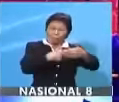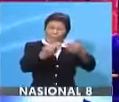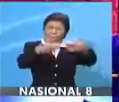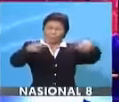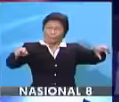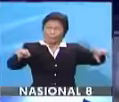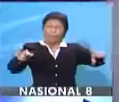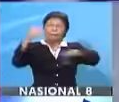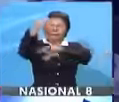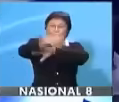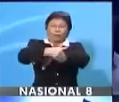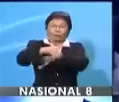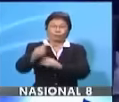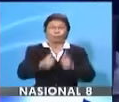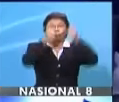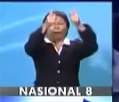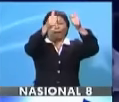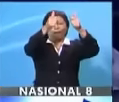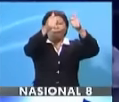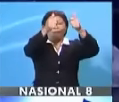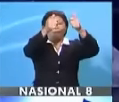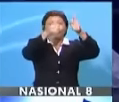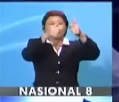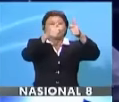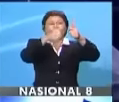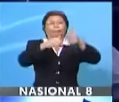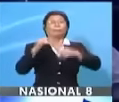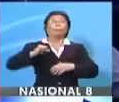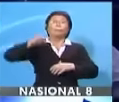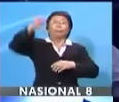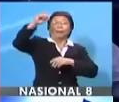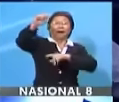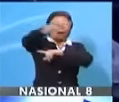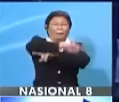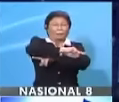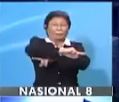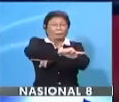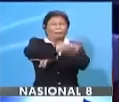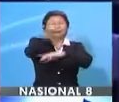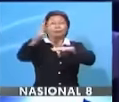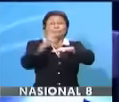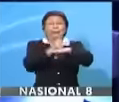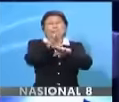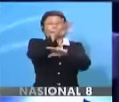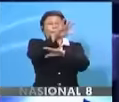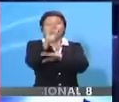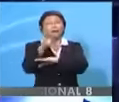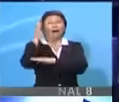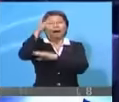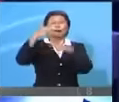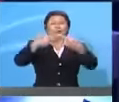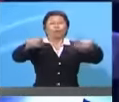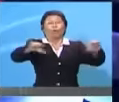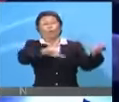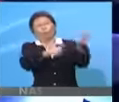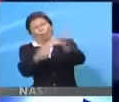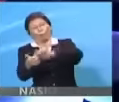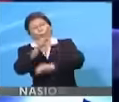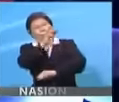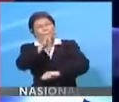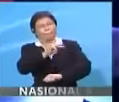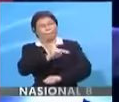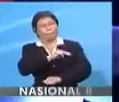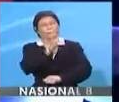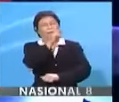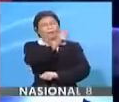pra-pelancaran, malam kemuncak pra-pelancaran kemerdekaan Hari Kebangsaan yang ke-58 yang akan disempurnakan oleh Yang